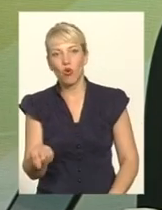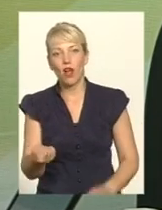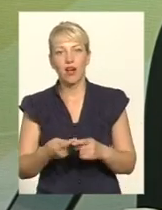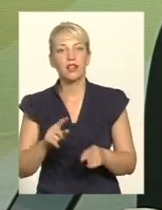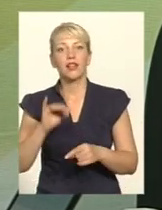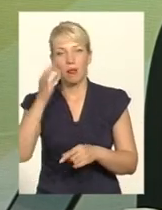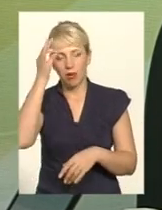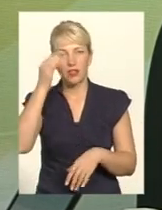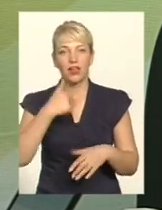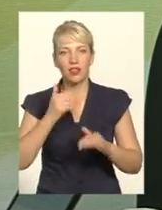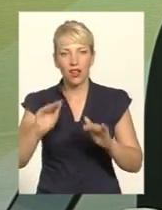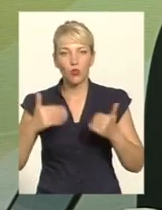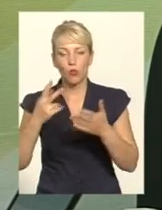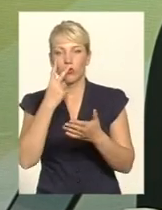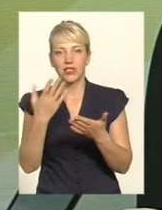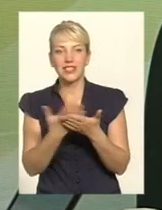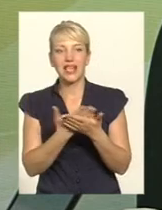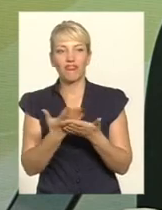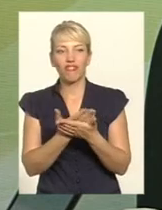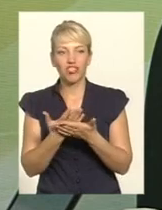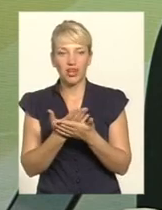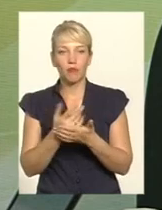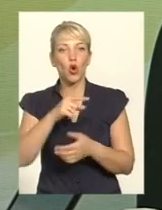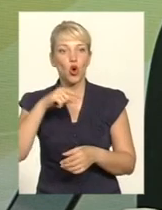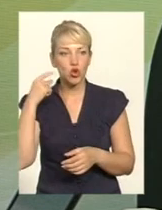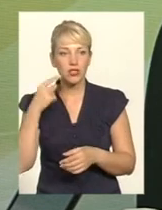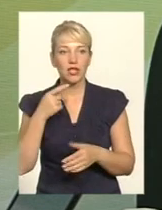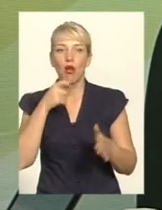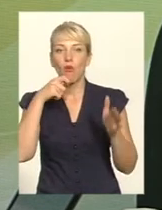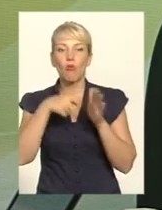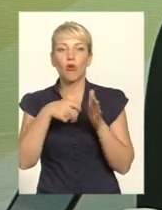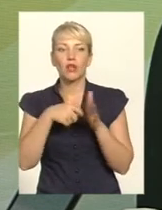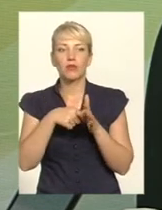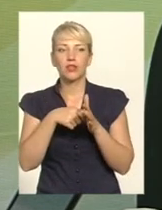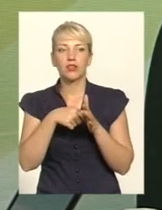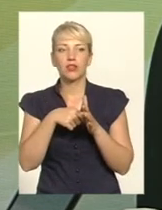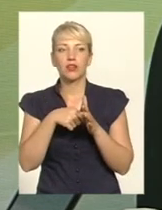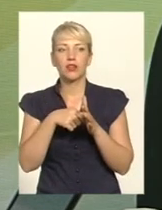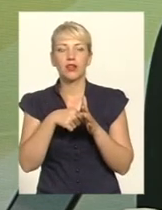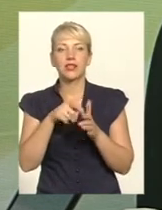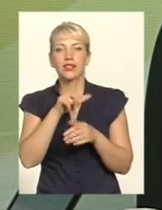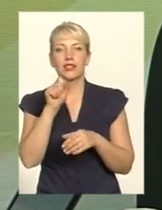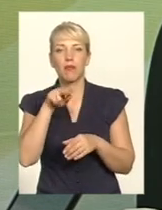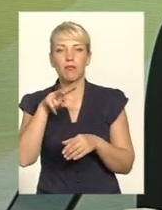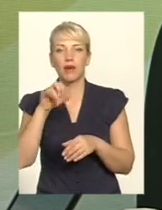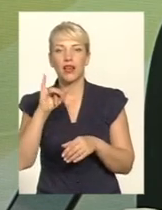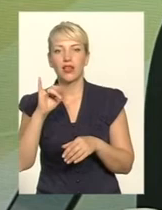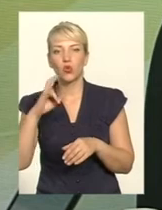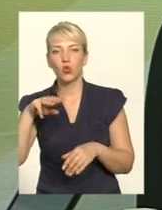всім нашим глядачам подивитися фільм російський «Похороніть мене за плінтусом». Дуже важливий фільм про